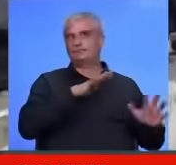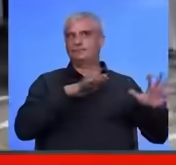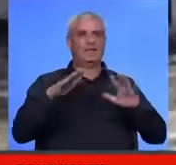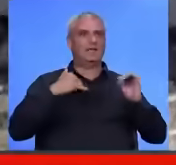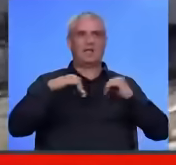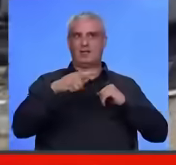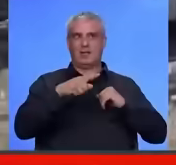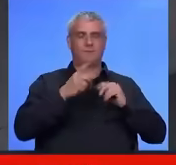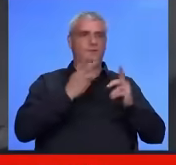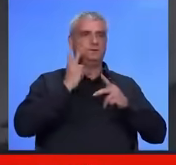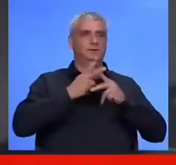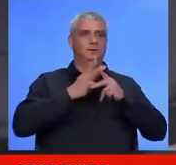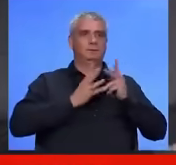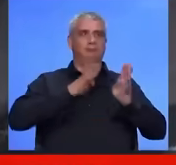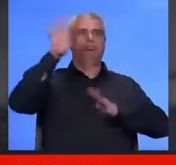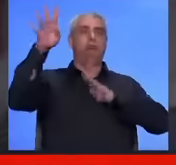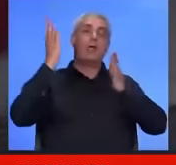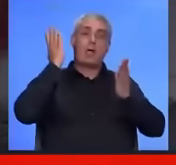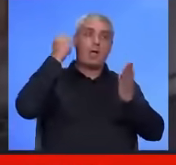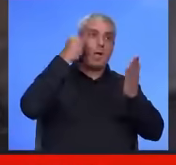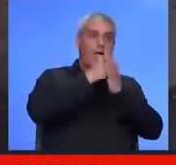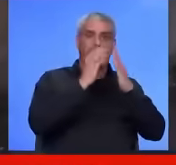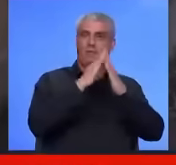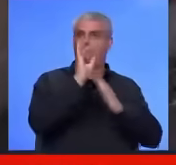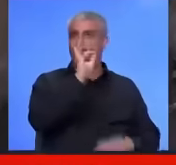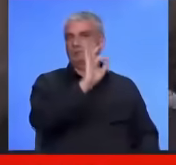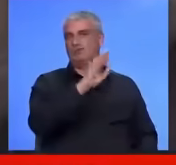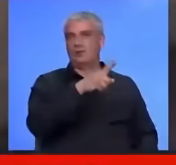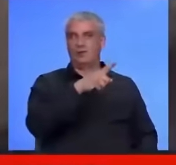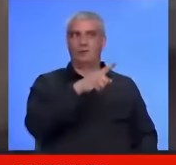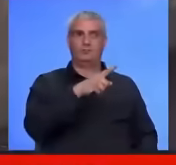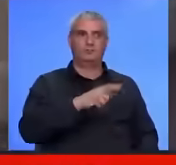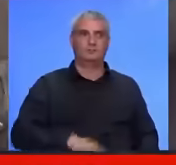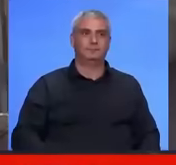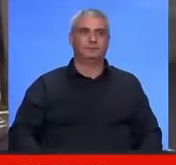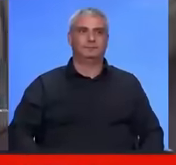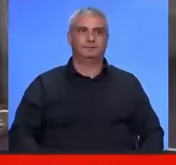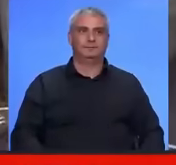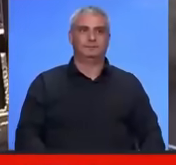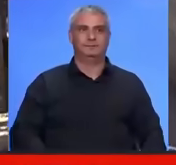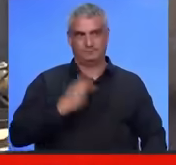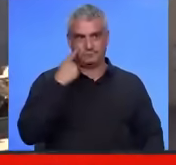הזה, רסיסים של הרקטה הזו הגיעו עד למפתן ביתו של יוסי. וואלה.